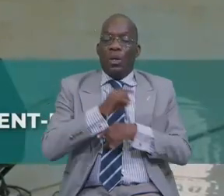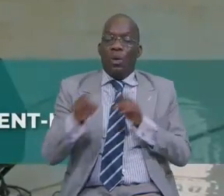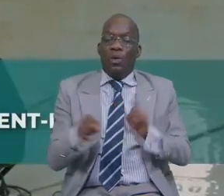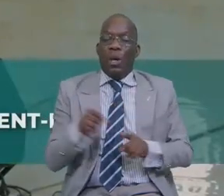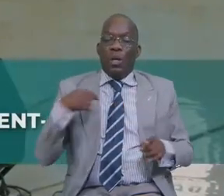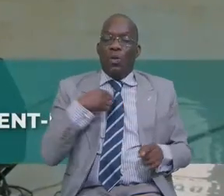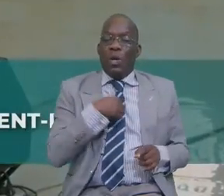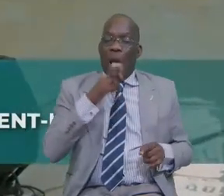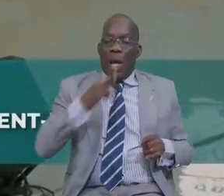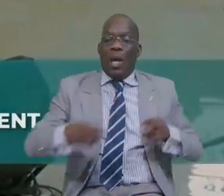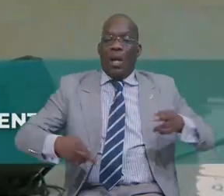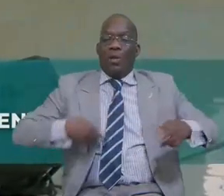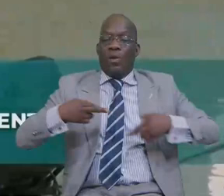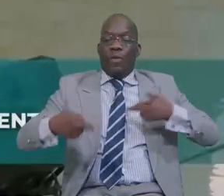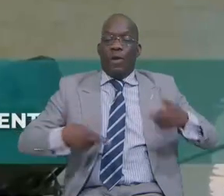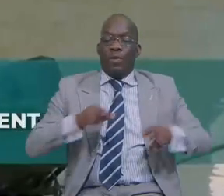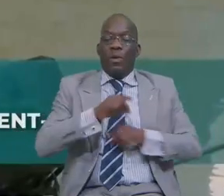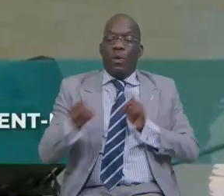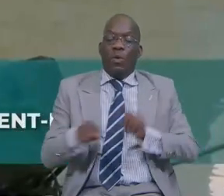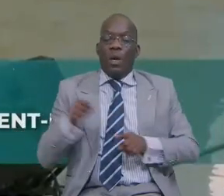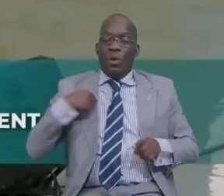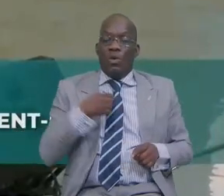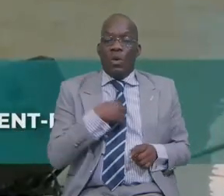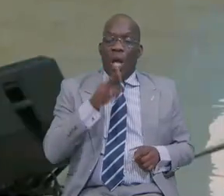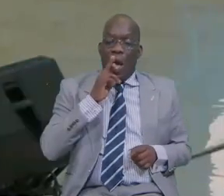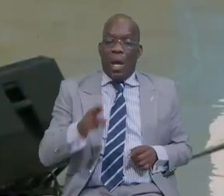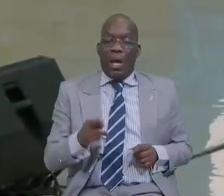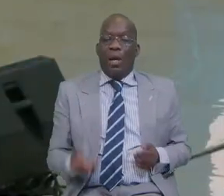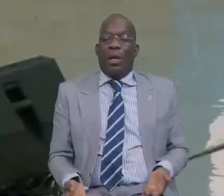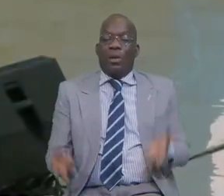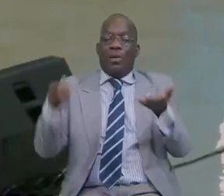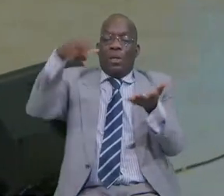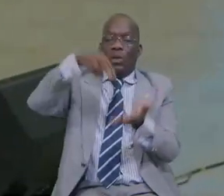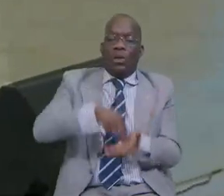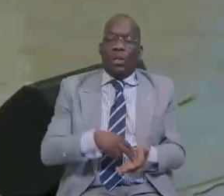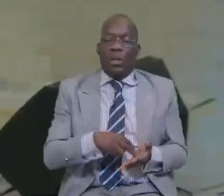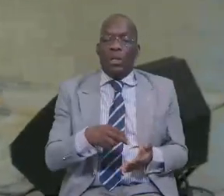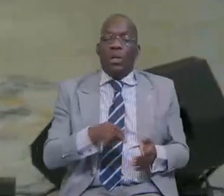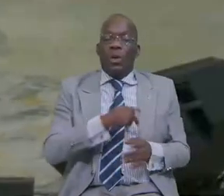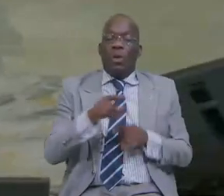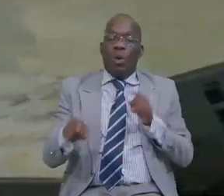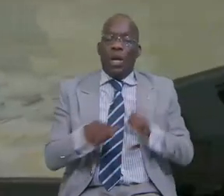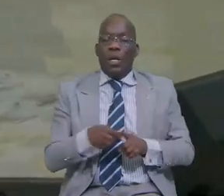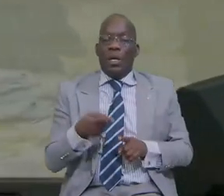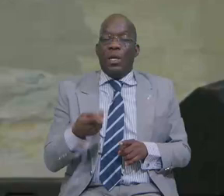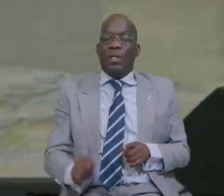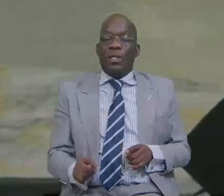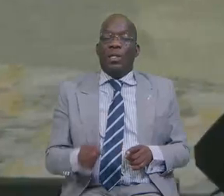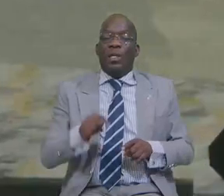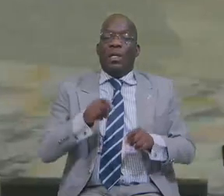réveillés, quand nous sommes ressuscités, quand le courage mort en nous